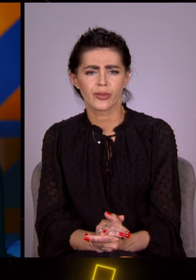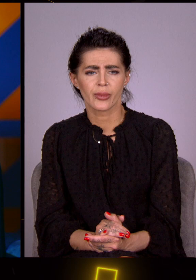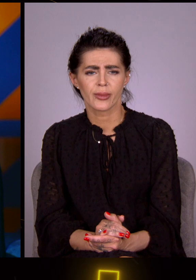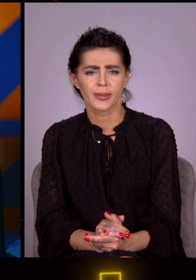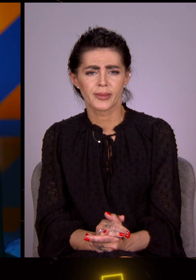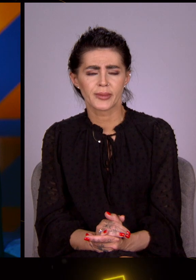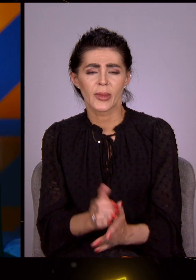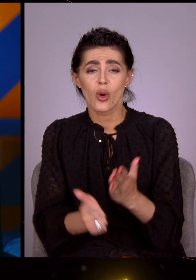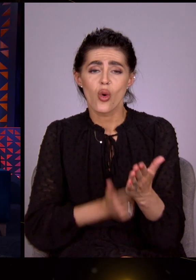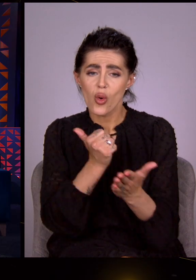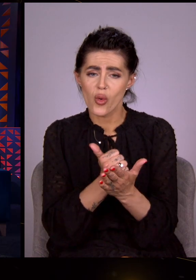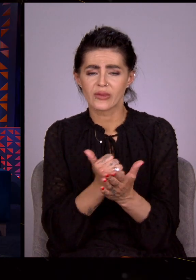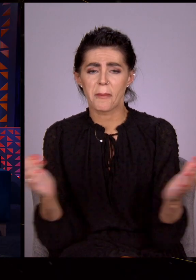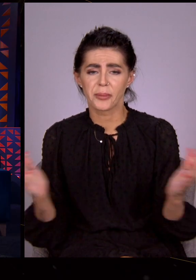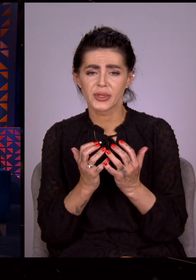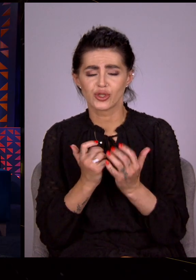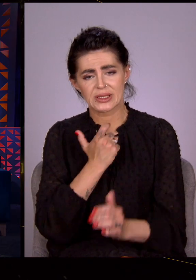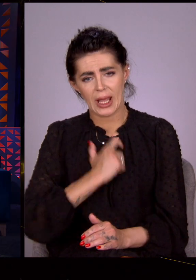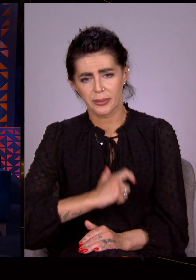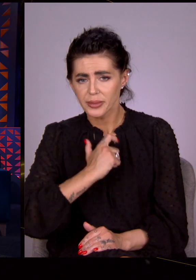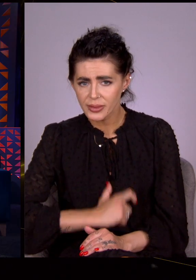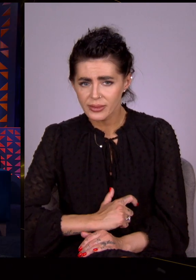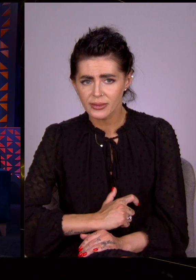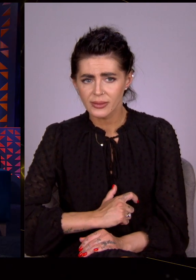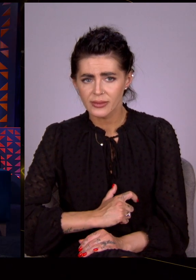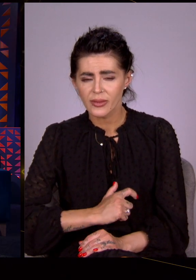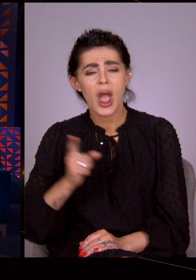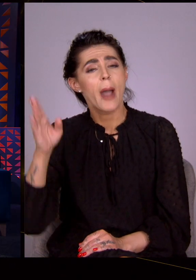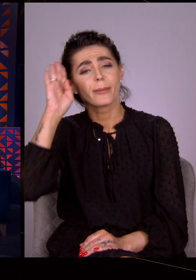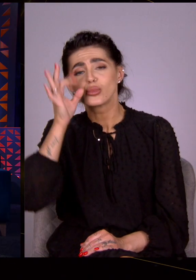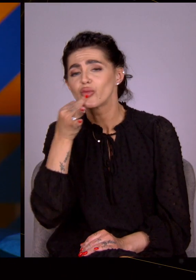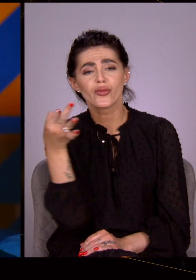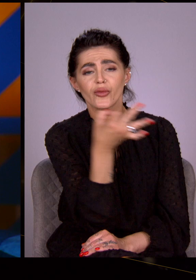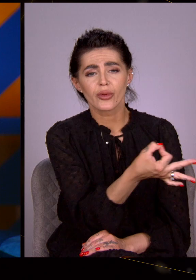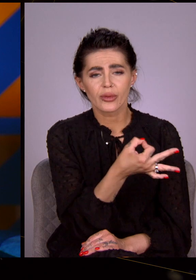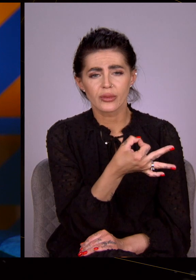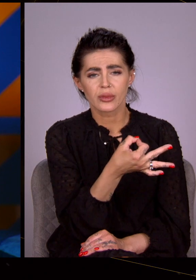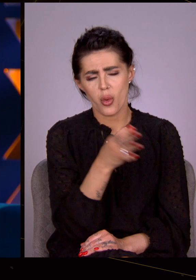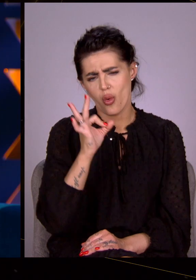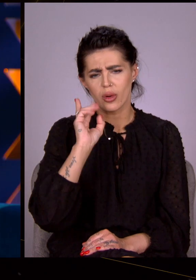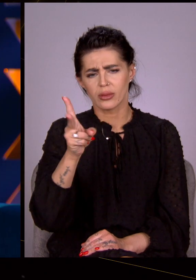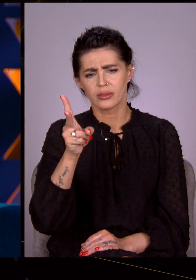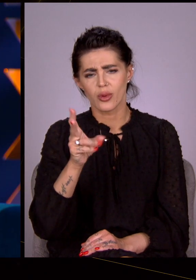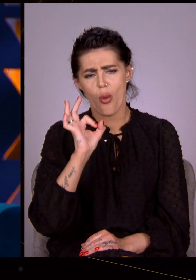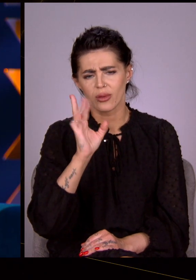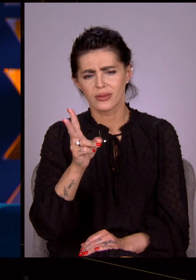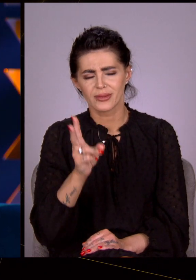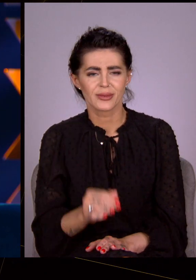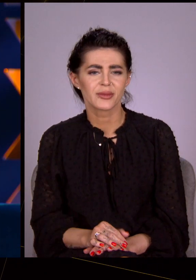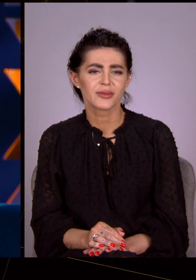головне бережіть себе. А Діма що тобі казав? Окей. Окей.